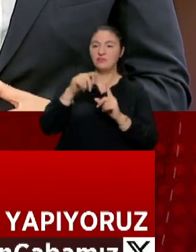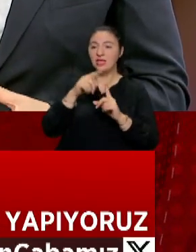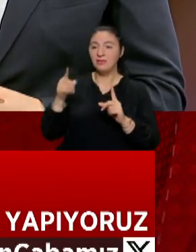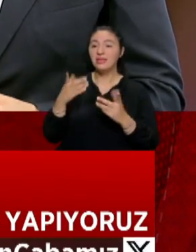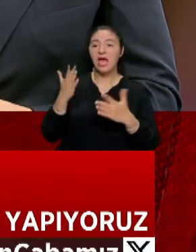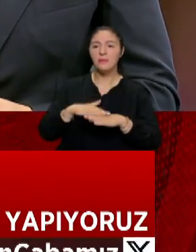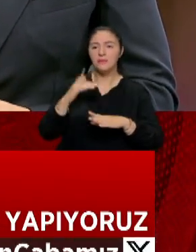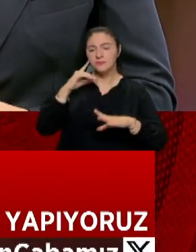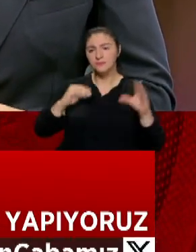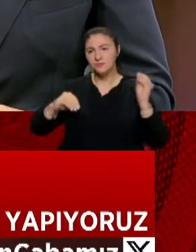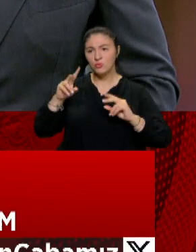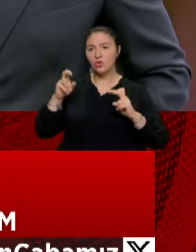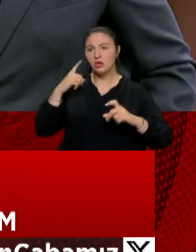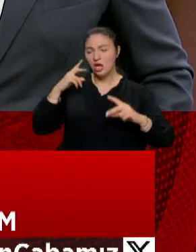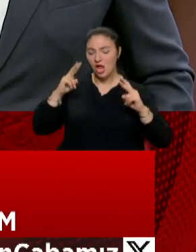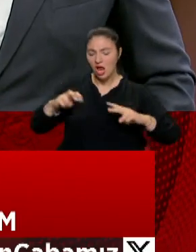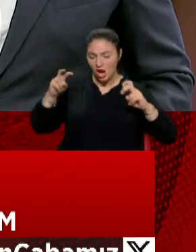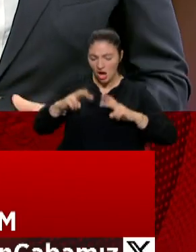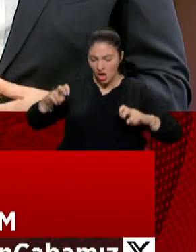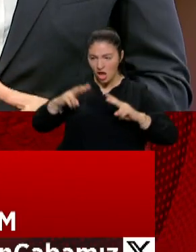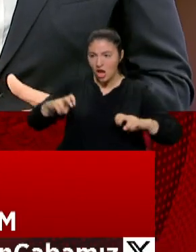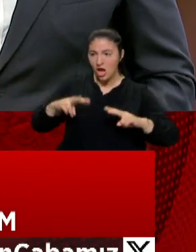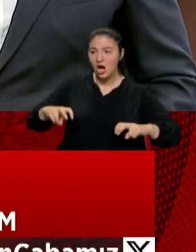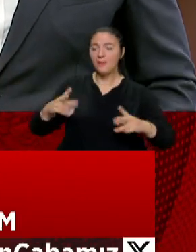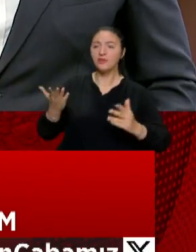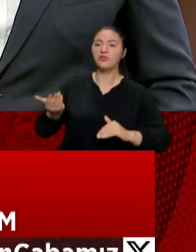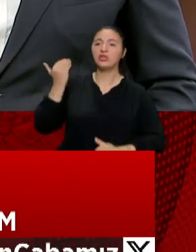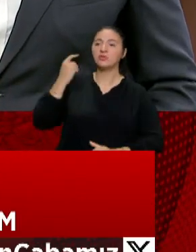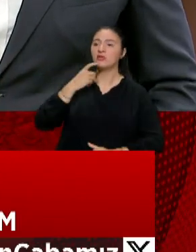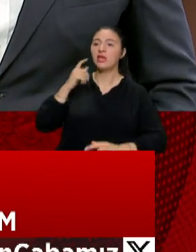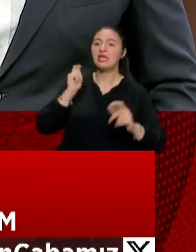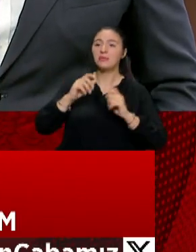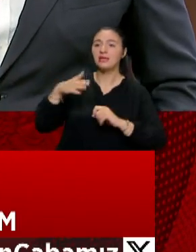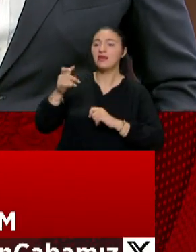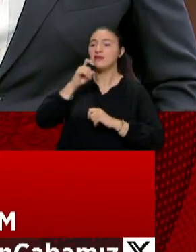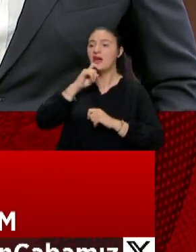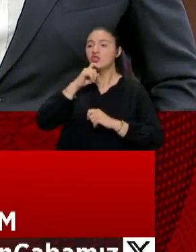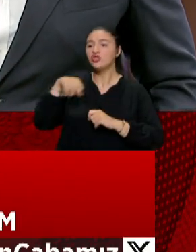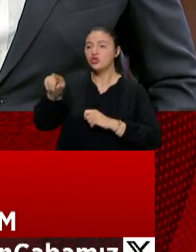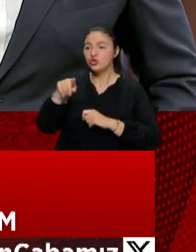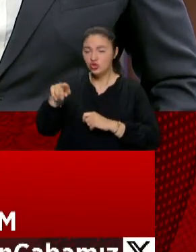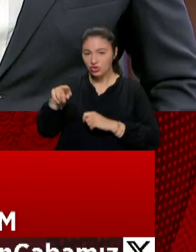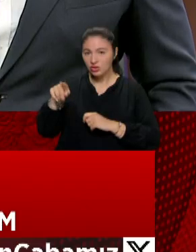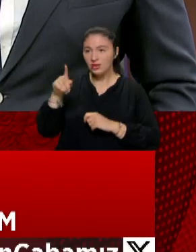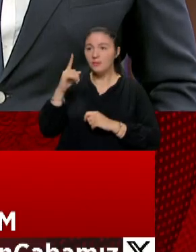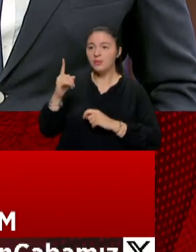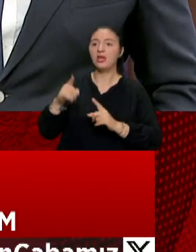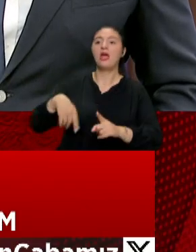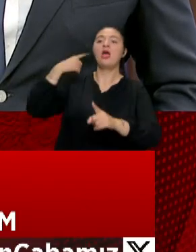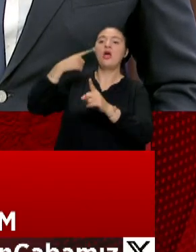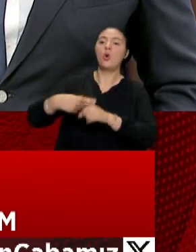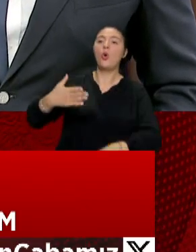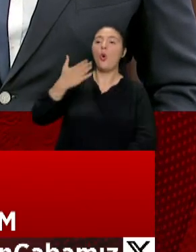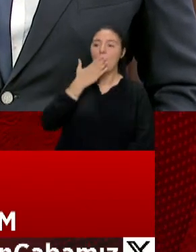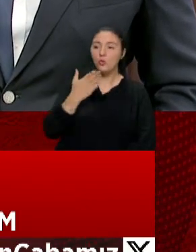ne yapabiliriz diye bu konuda araştırma yaptık maalesef geçmiş yıllarda yapılan diğer yanlışlıkların üstünde bir de okul